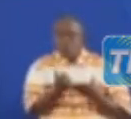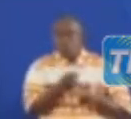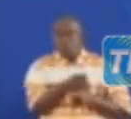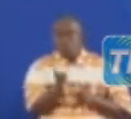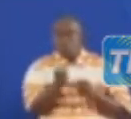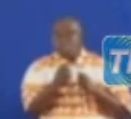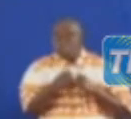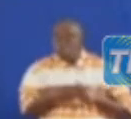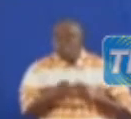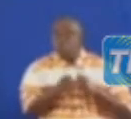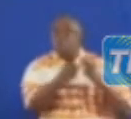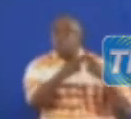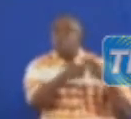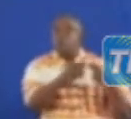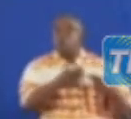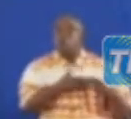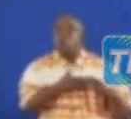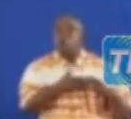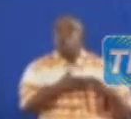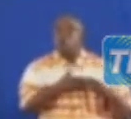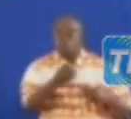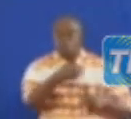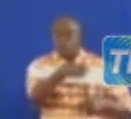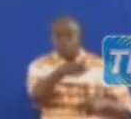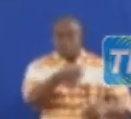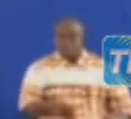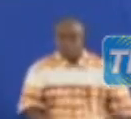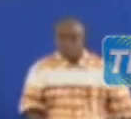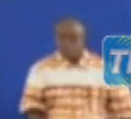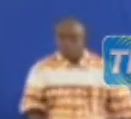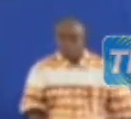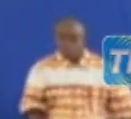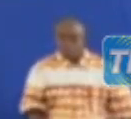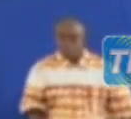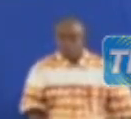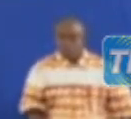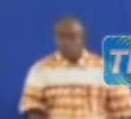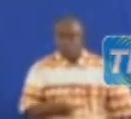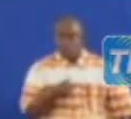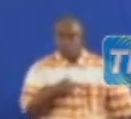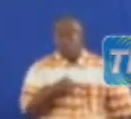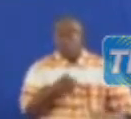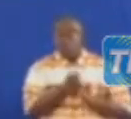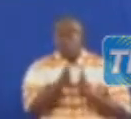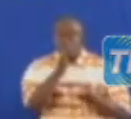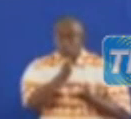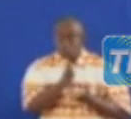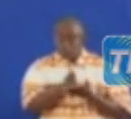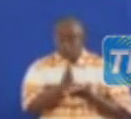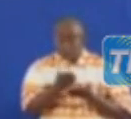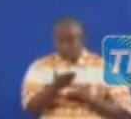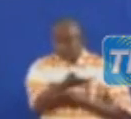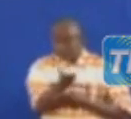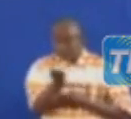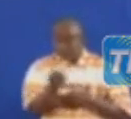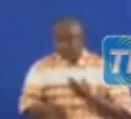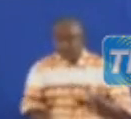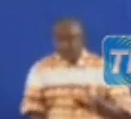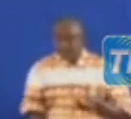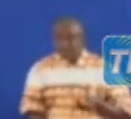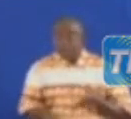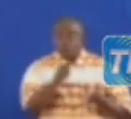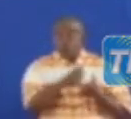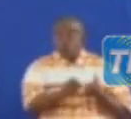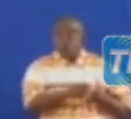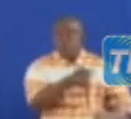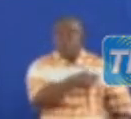sababu ya kutekeleza majukumu yangu ya uwaziri. Mheshimiwa Spika, naomba kulithibitishia bunge lako tukufu kwamba